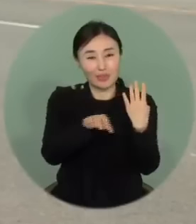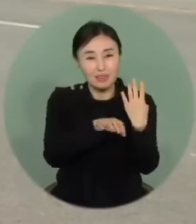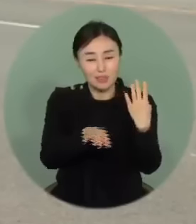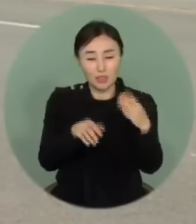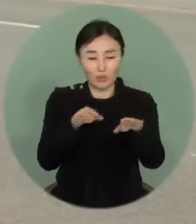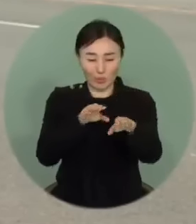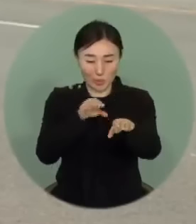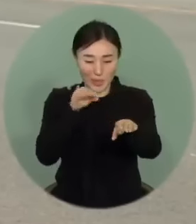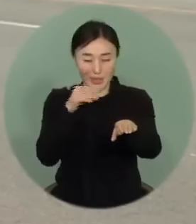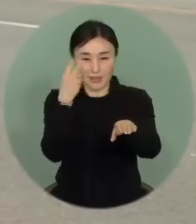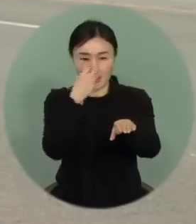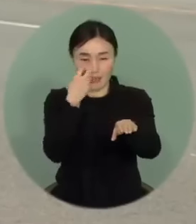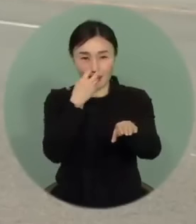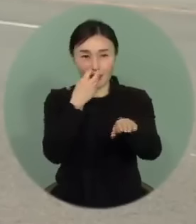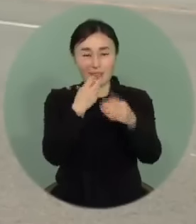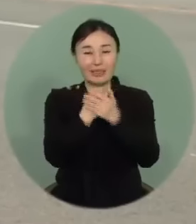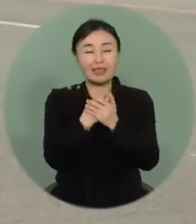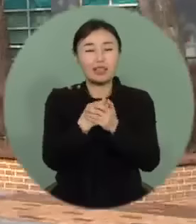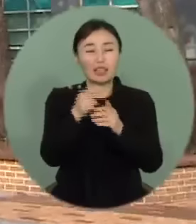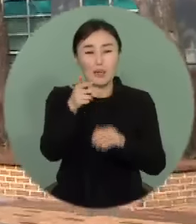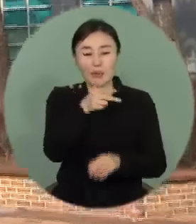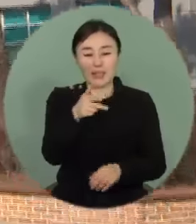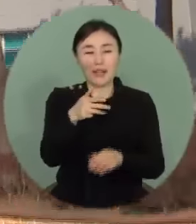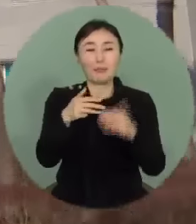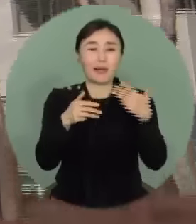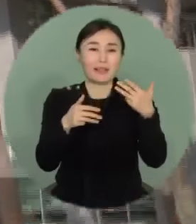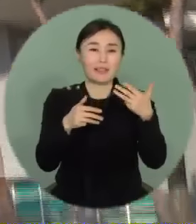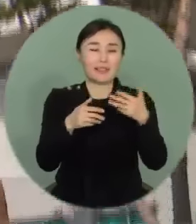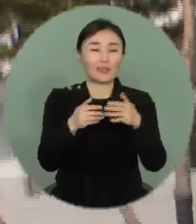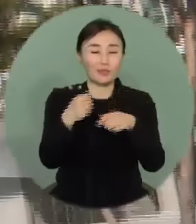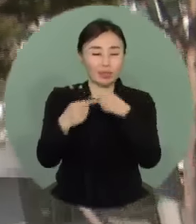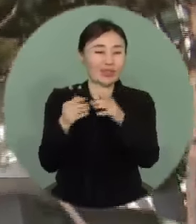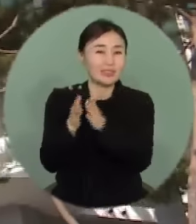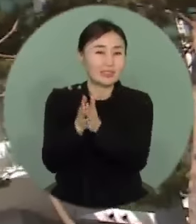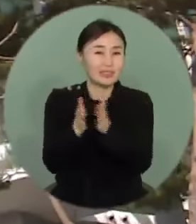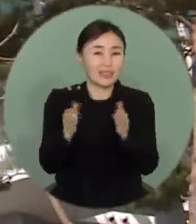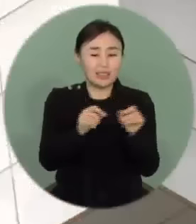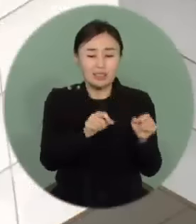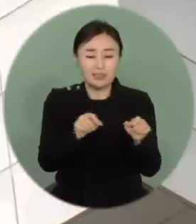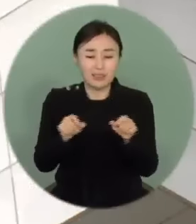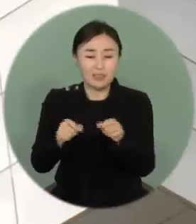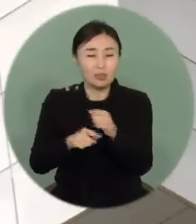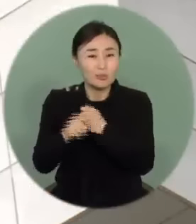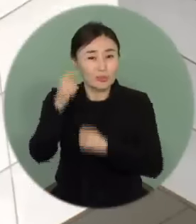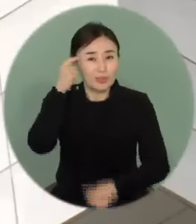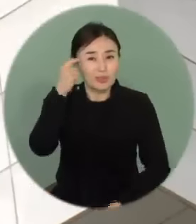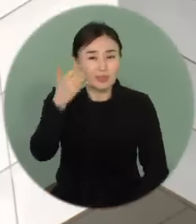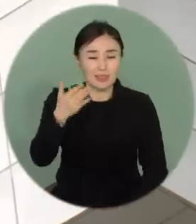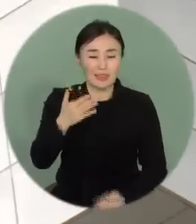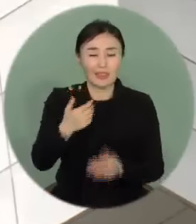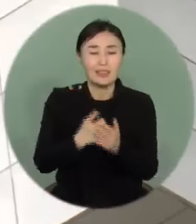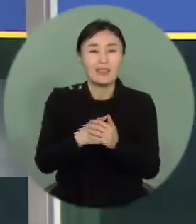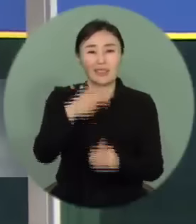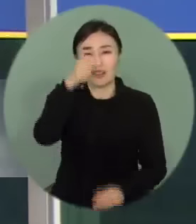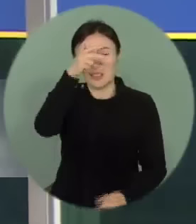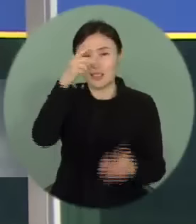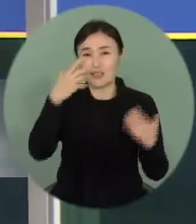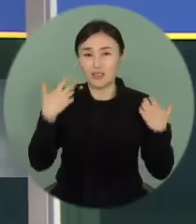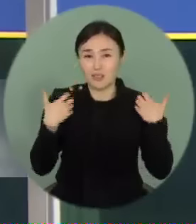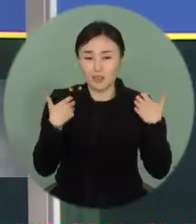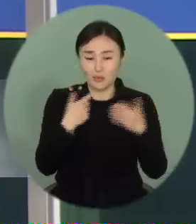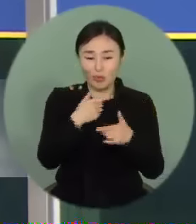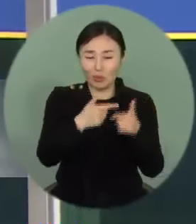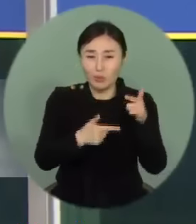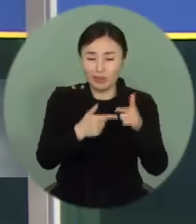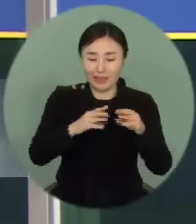단속 카메라 8대가 운영을 시작했습니다. 단속이 지연된 이유를 묻는 취재진에 전남경찰청은 목포시내 지중화